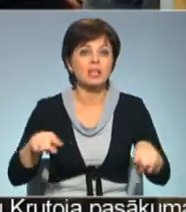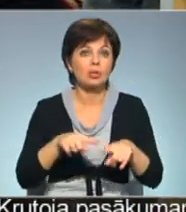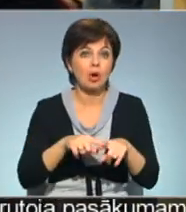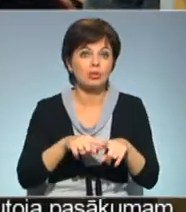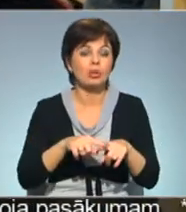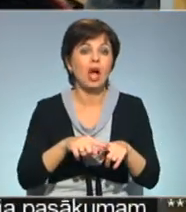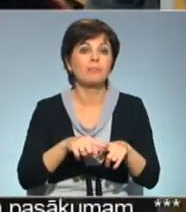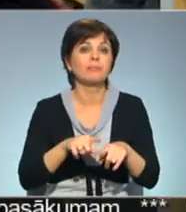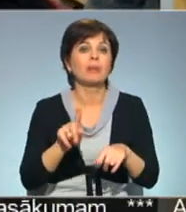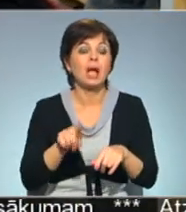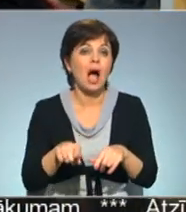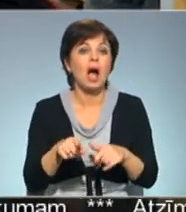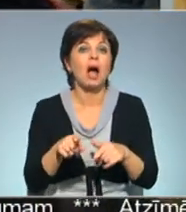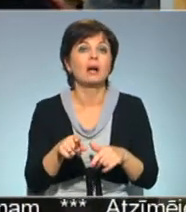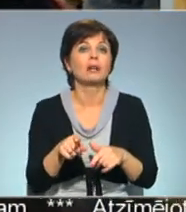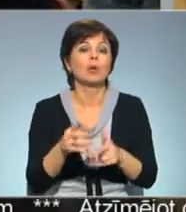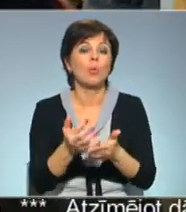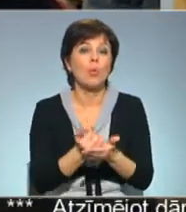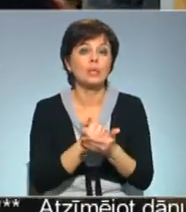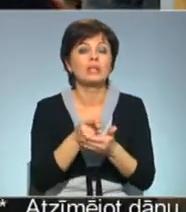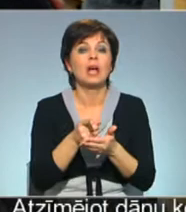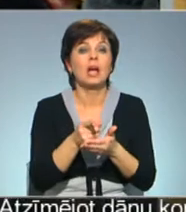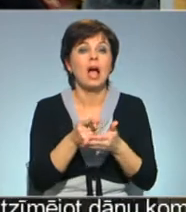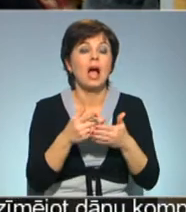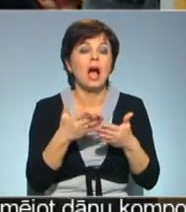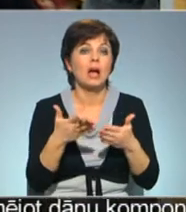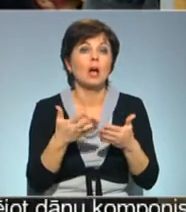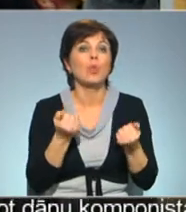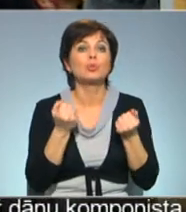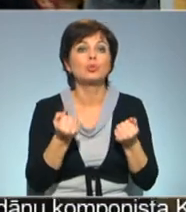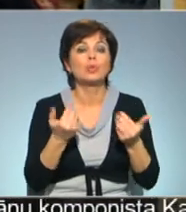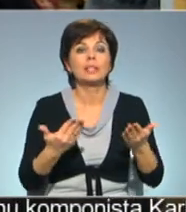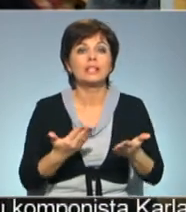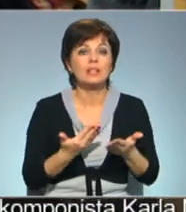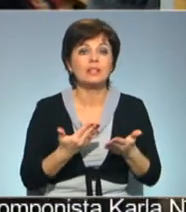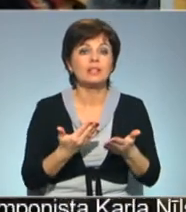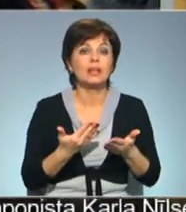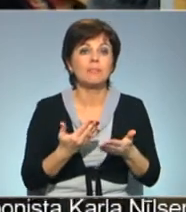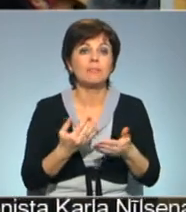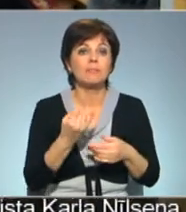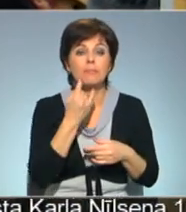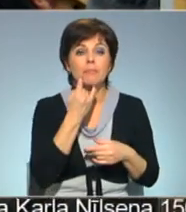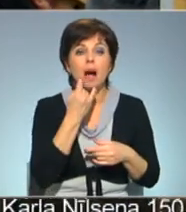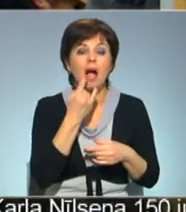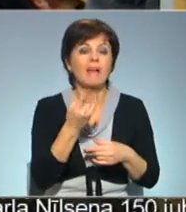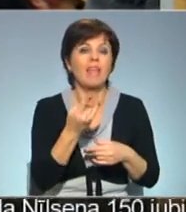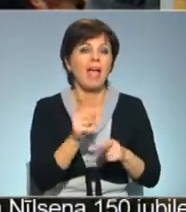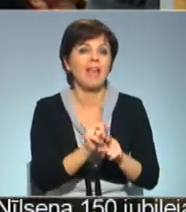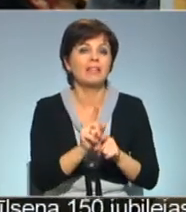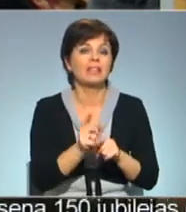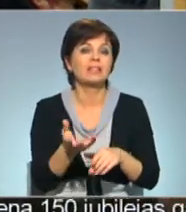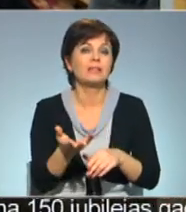būtnes, ja, tāda paša kā mēs, un šis lielais dzīvības uzturētājs ir tas magnetisms. Ja magnetisma nav,